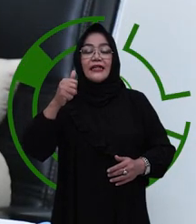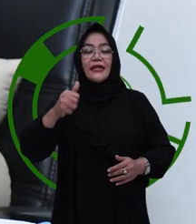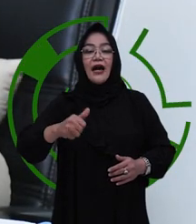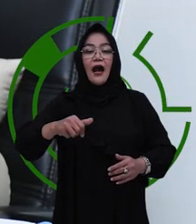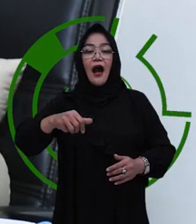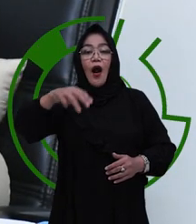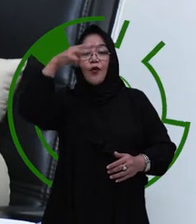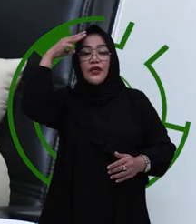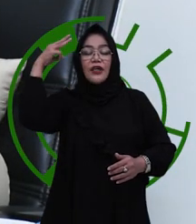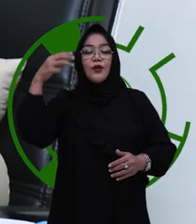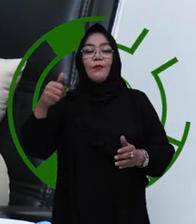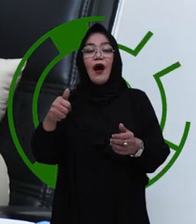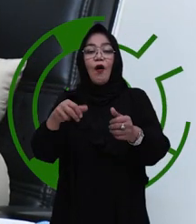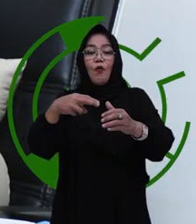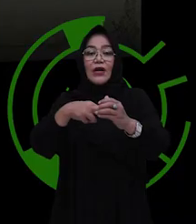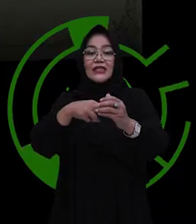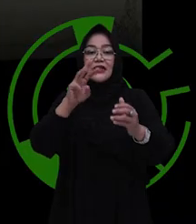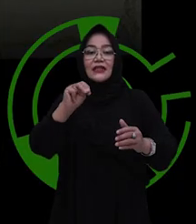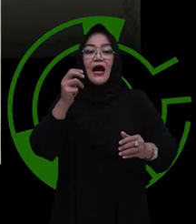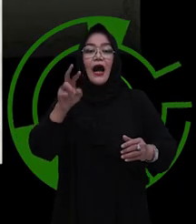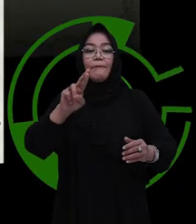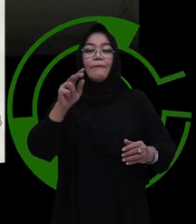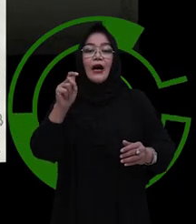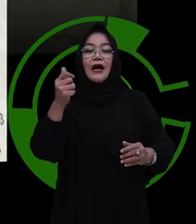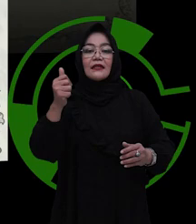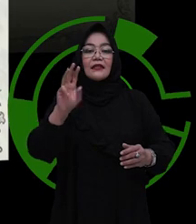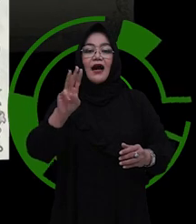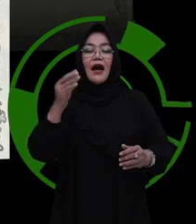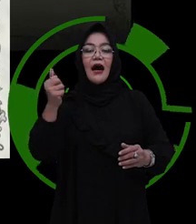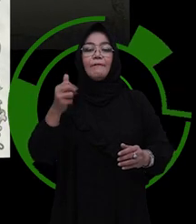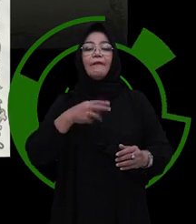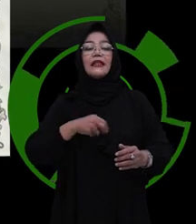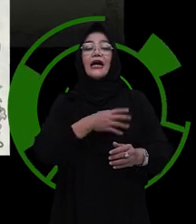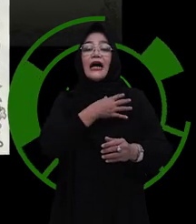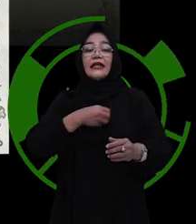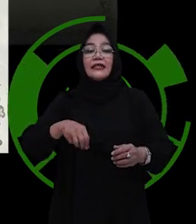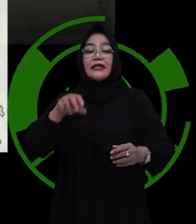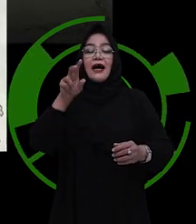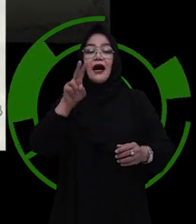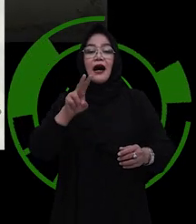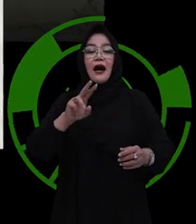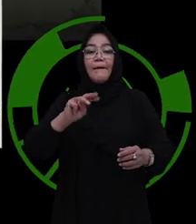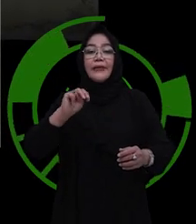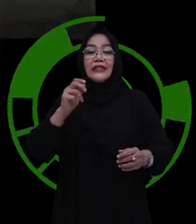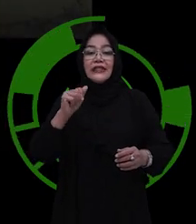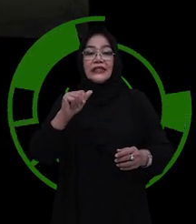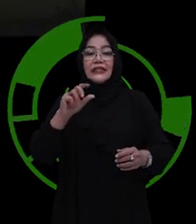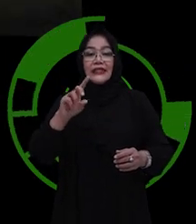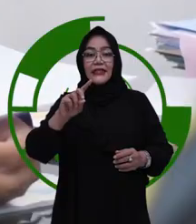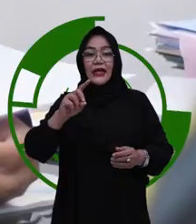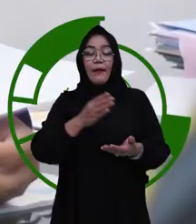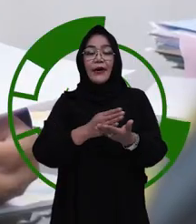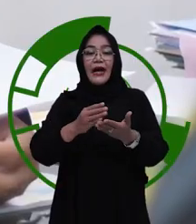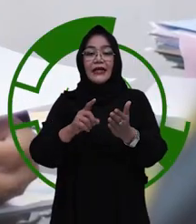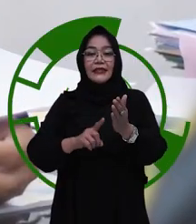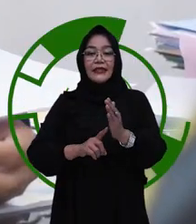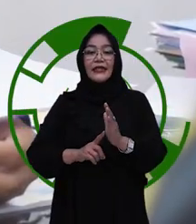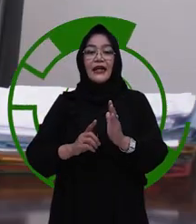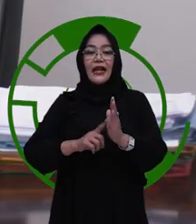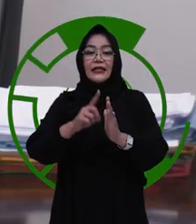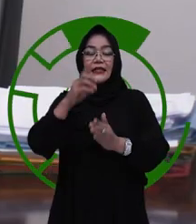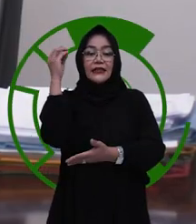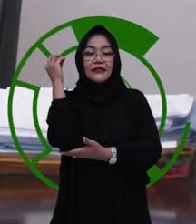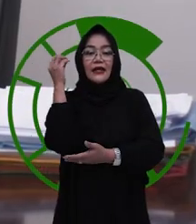martabat. Dan misi Pengadilan Tinggi DKI Jakarta adalah sebagai berikut.